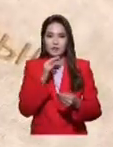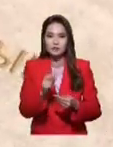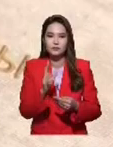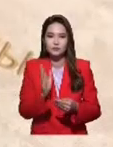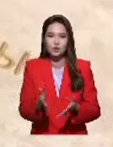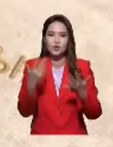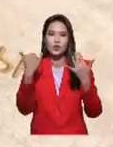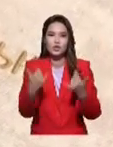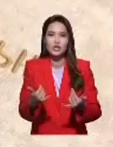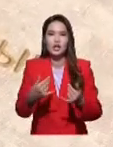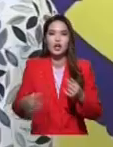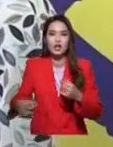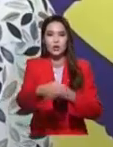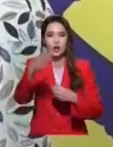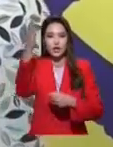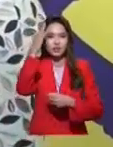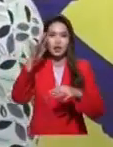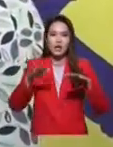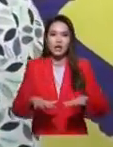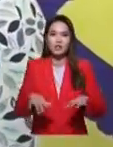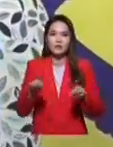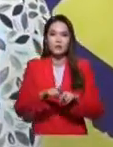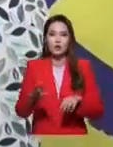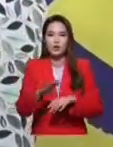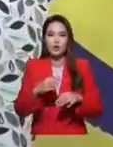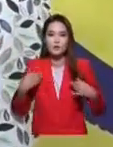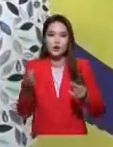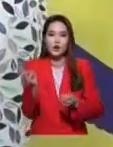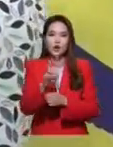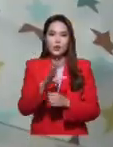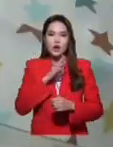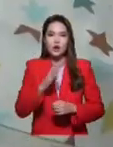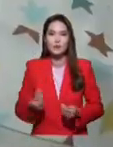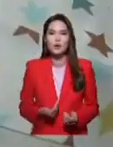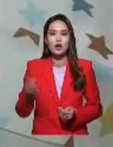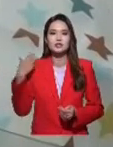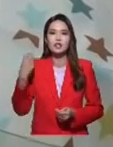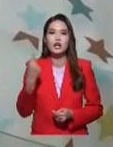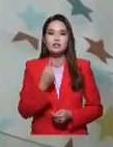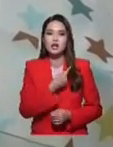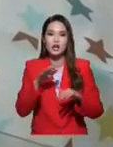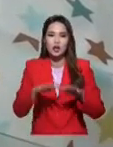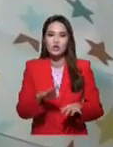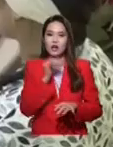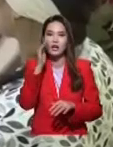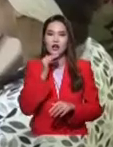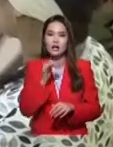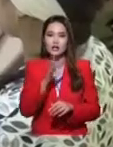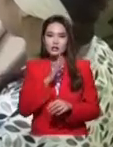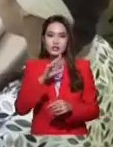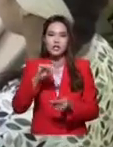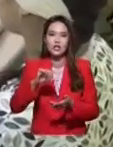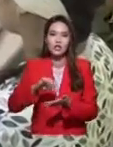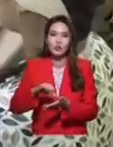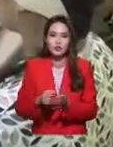Бүгін Жетісу облысының әкімі де Ақжолтай жаңалыққа құтты болсын айтты. Өңір басшысы Талдықорғанды кішкентай Айсұлтанның ата-анасын құттықтап, сый-сияпат